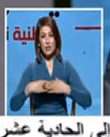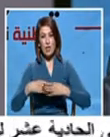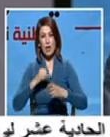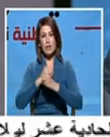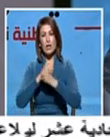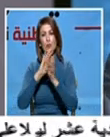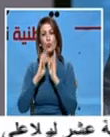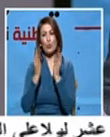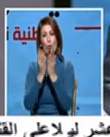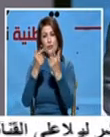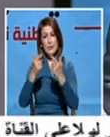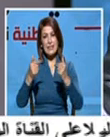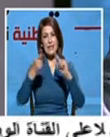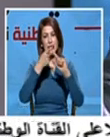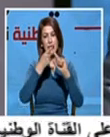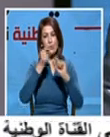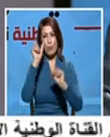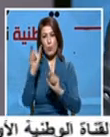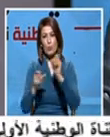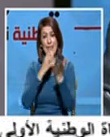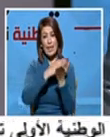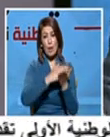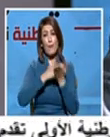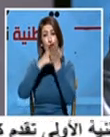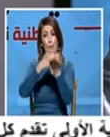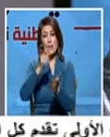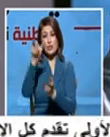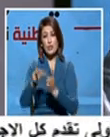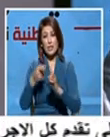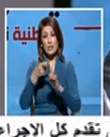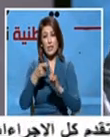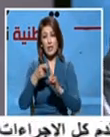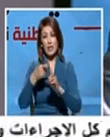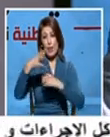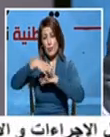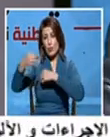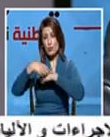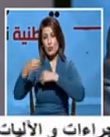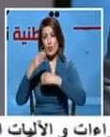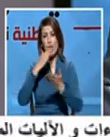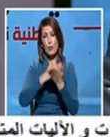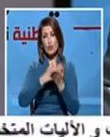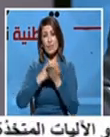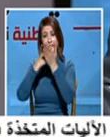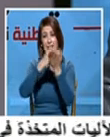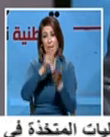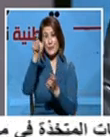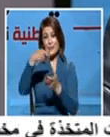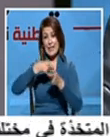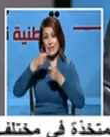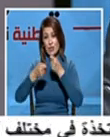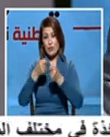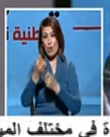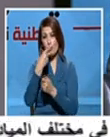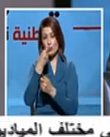لهم؟ نعملوا ليزوردونونس معناتها ويبعثوا الأقرباء نتاعهم ياخذوا ليزوردونونس هذوما. احنا علاش؟ باش هما ما يمشيوش للسبيطارات ولا